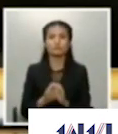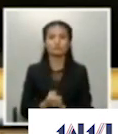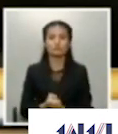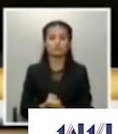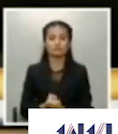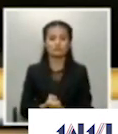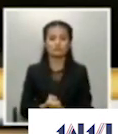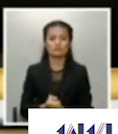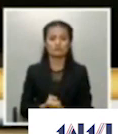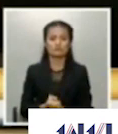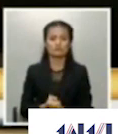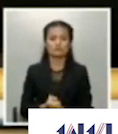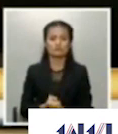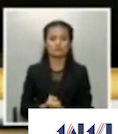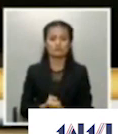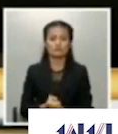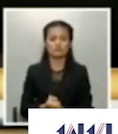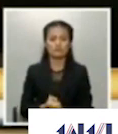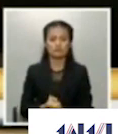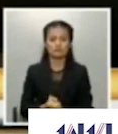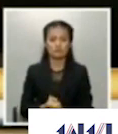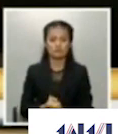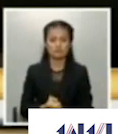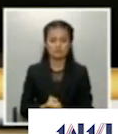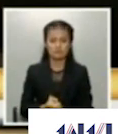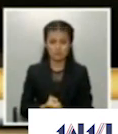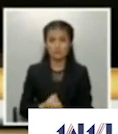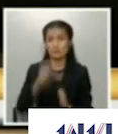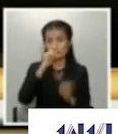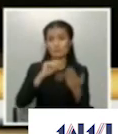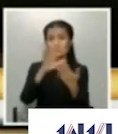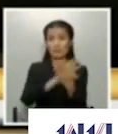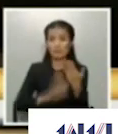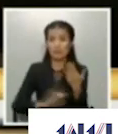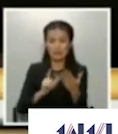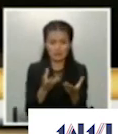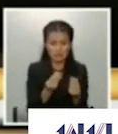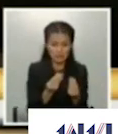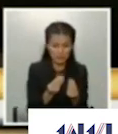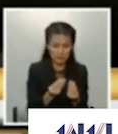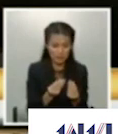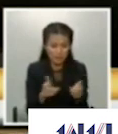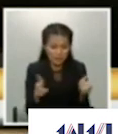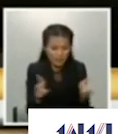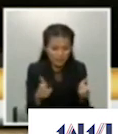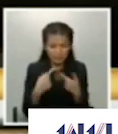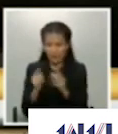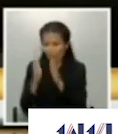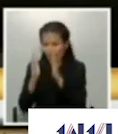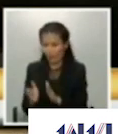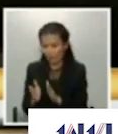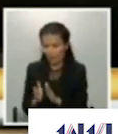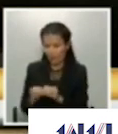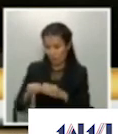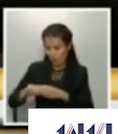รคนี้ประเทศนี้พื้นดินมีน้อยแต่ประชากรเพิ่มมากขึ้น